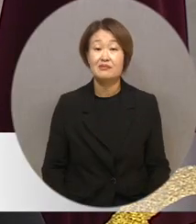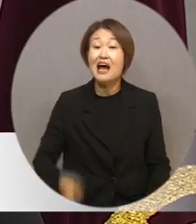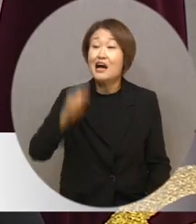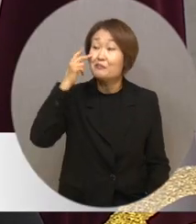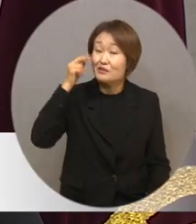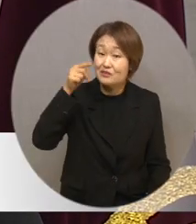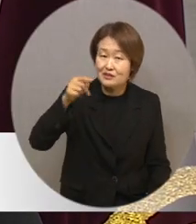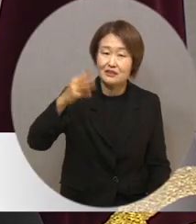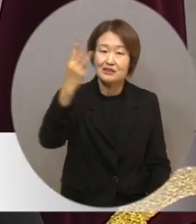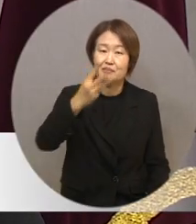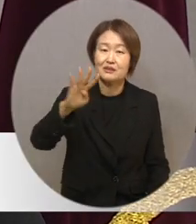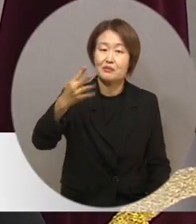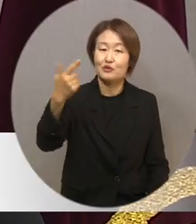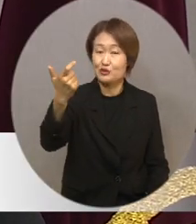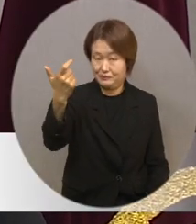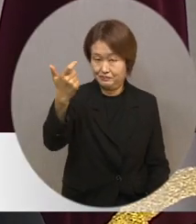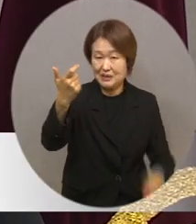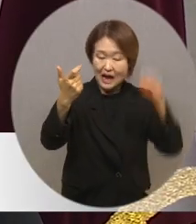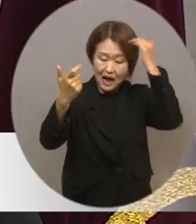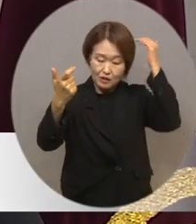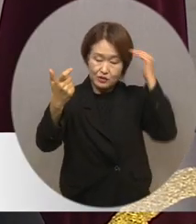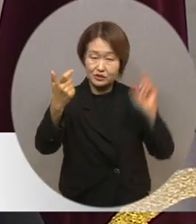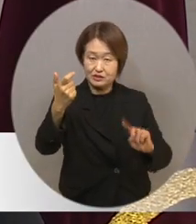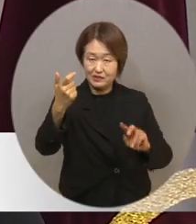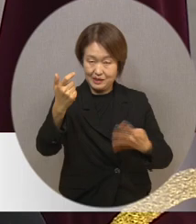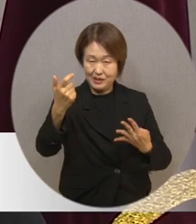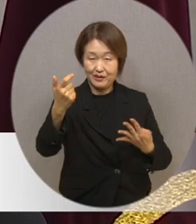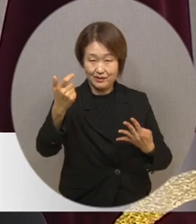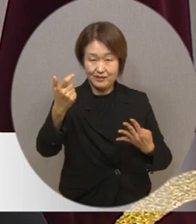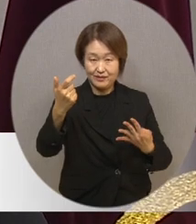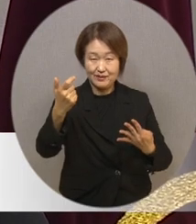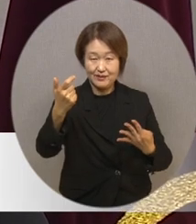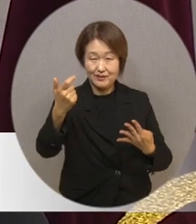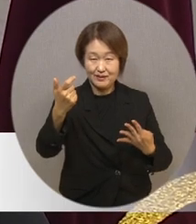미국은 3,460원, 우리나라는 1,400원인데